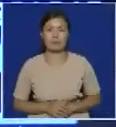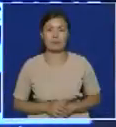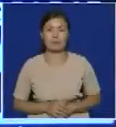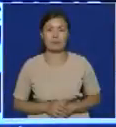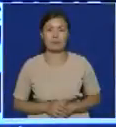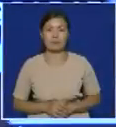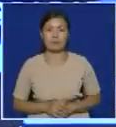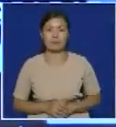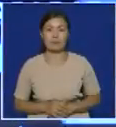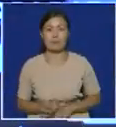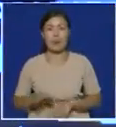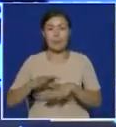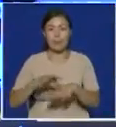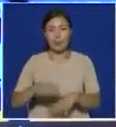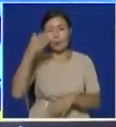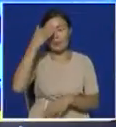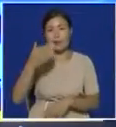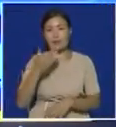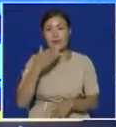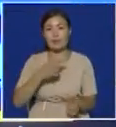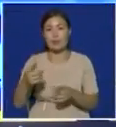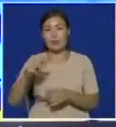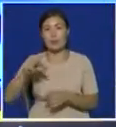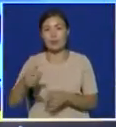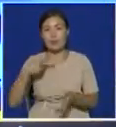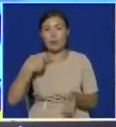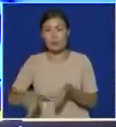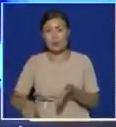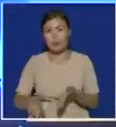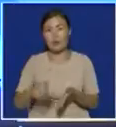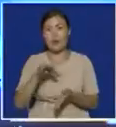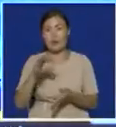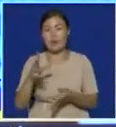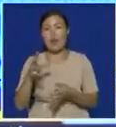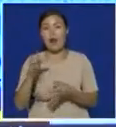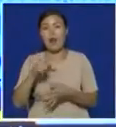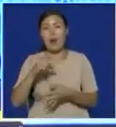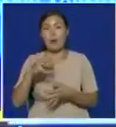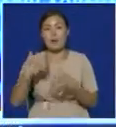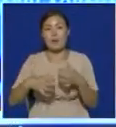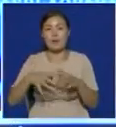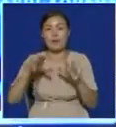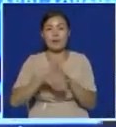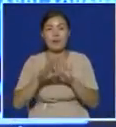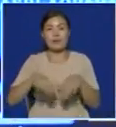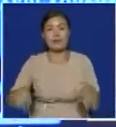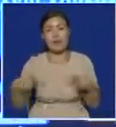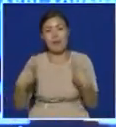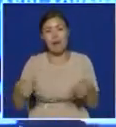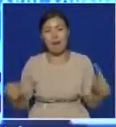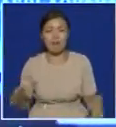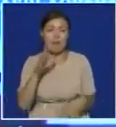с приходом летнего периода в мангистау отмечается рост числа аллергиков среди них и дети разного возраста